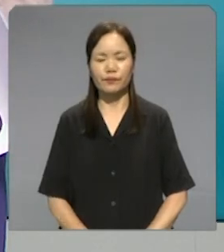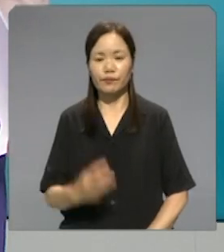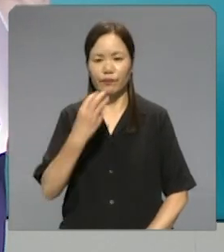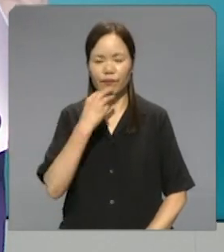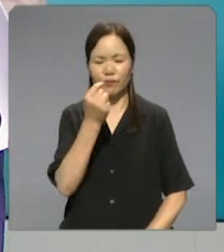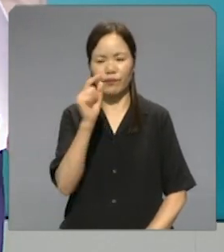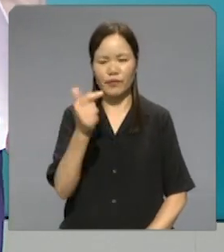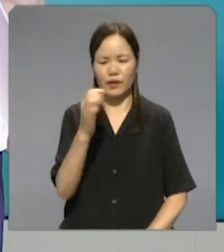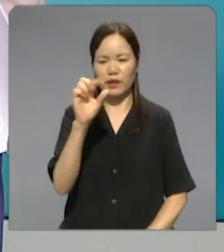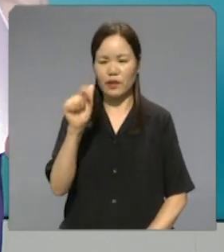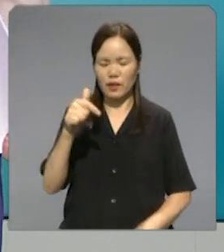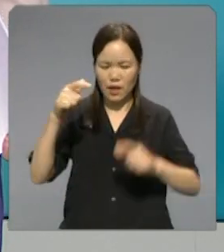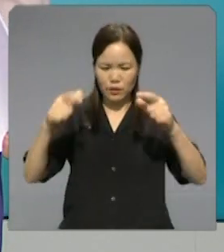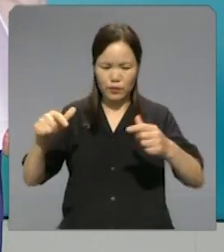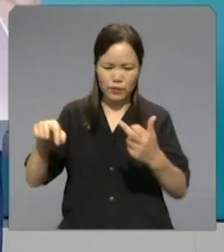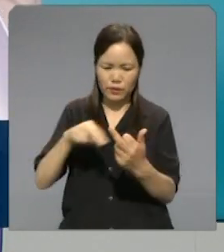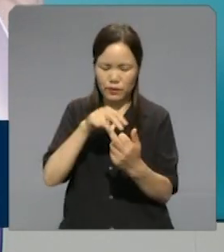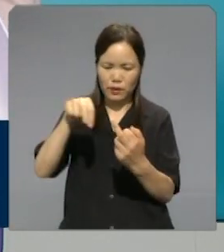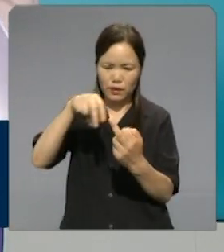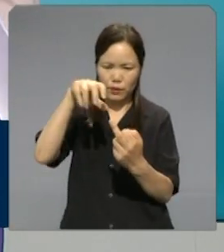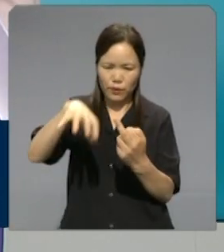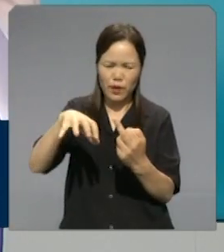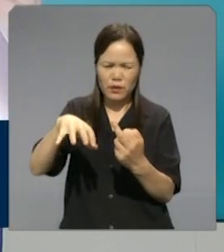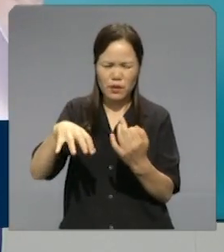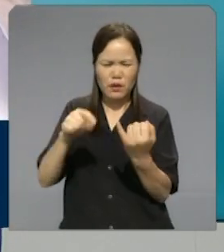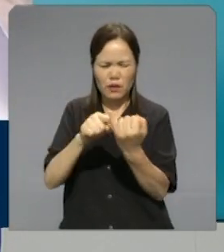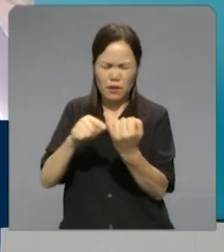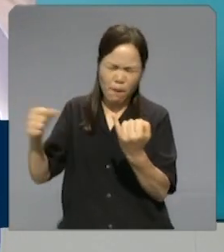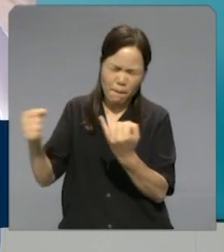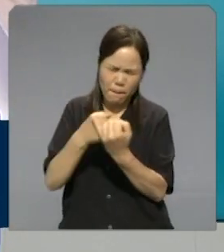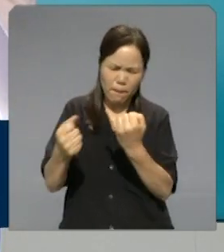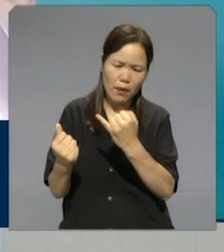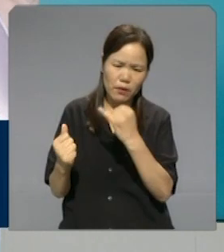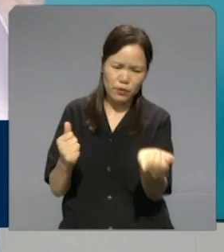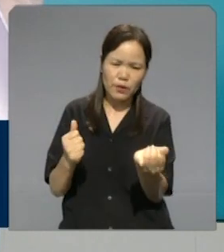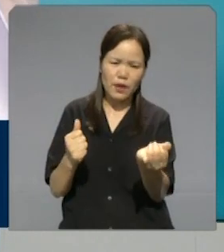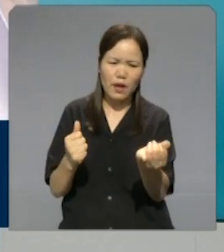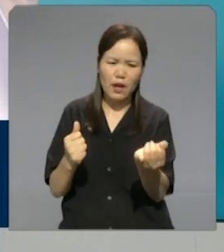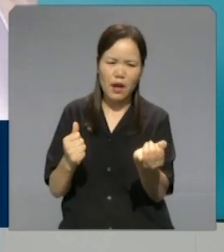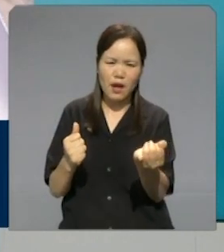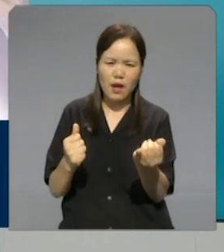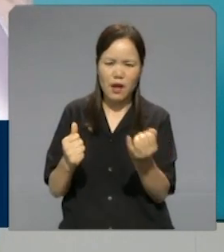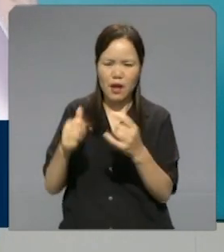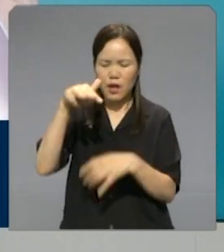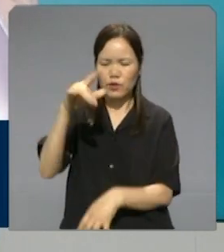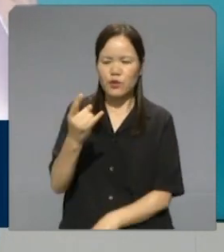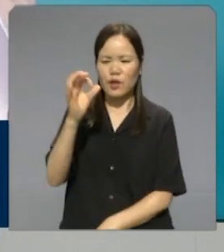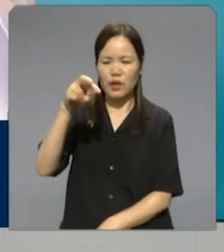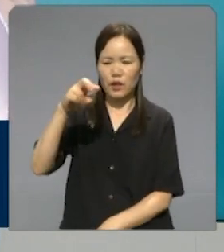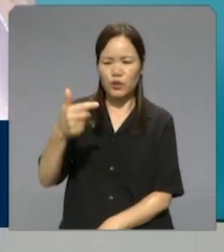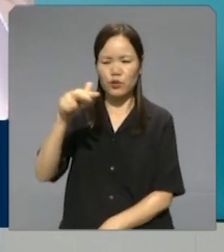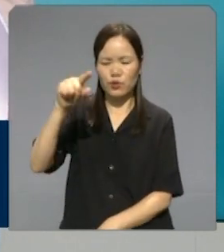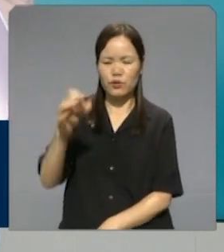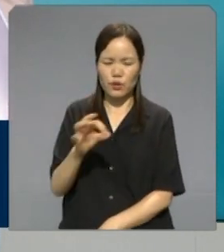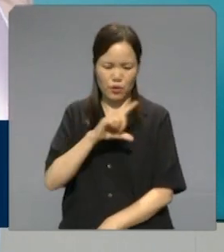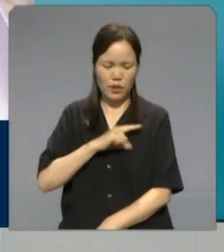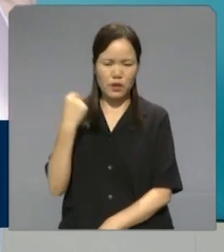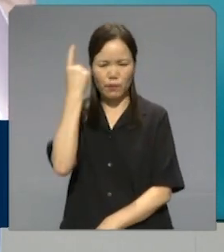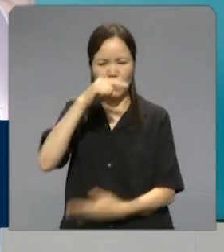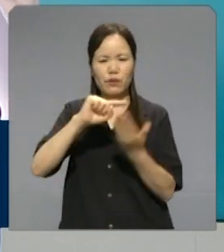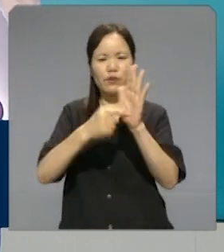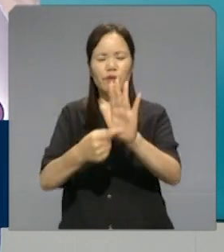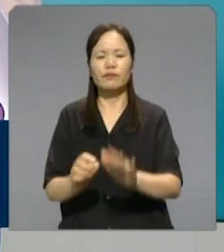서울 관악구 등산로에서 여성을 무차별 폭행해 죽음에 이르게 한 피의자 최윤종의 이름과 얼굴이